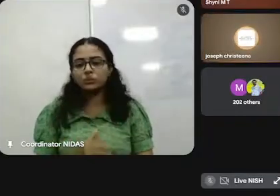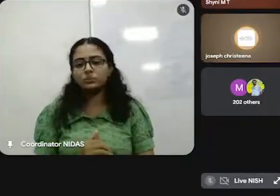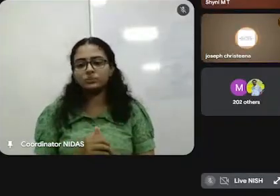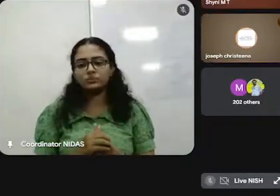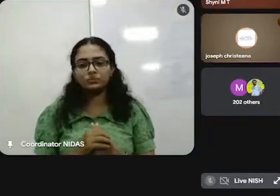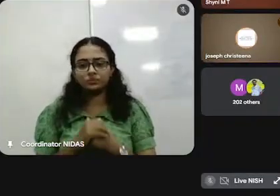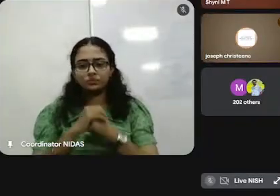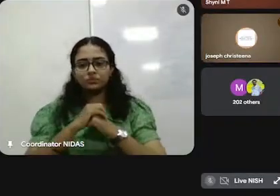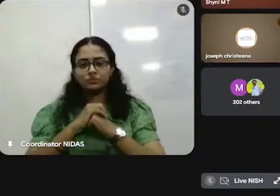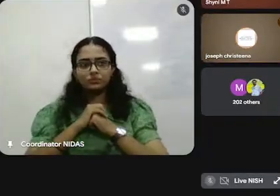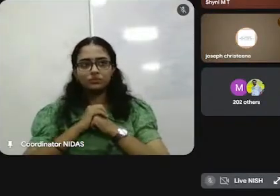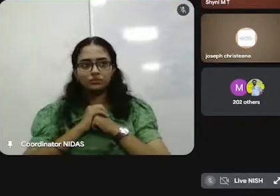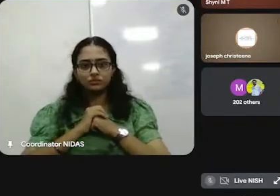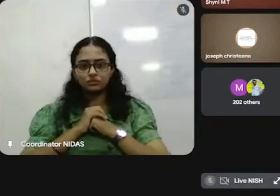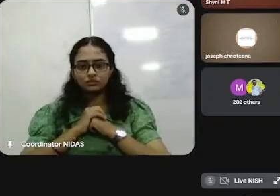താങ്ക് യു.